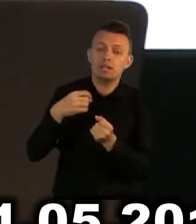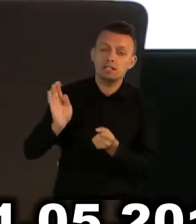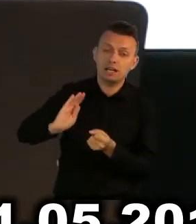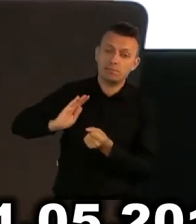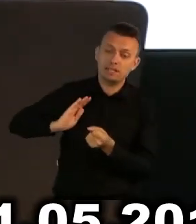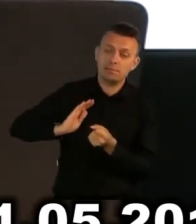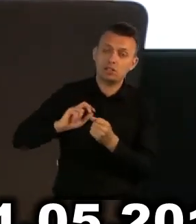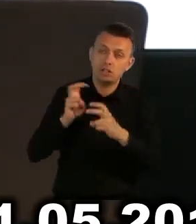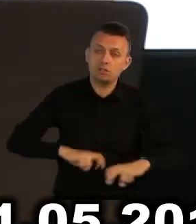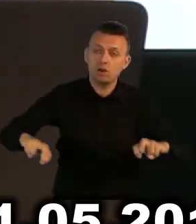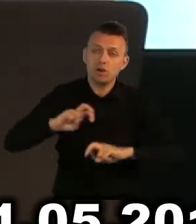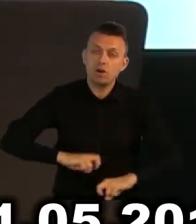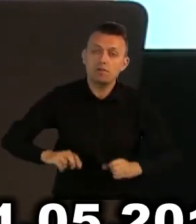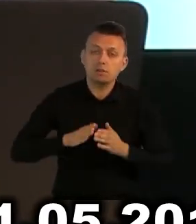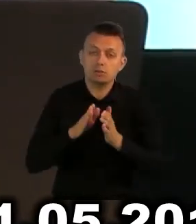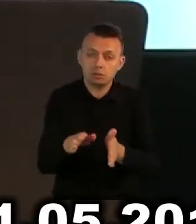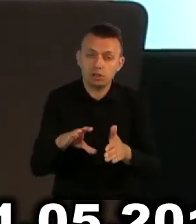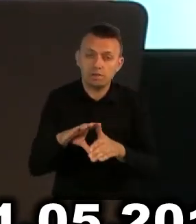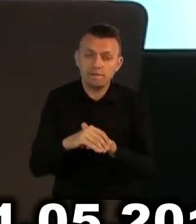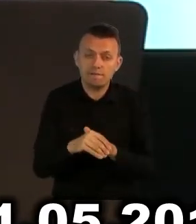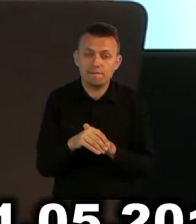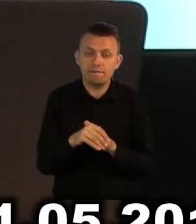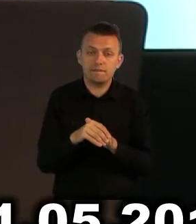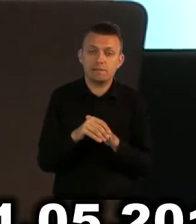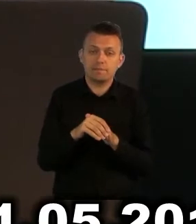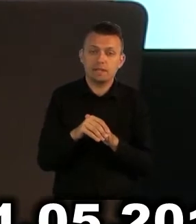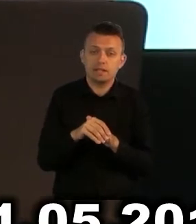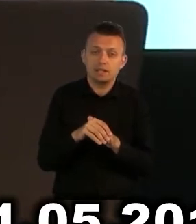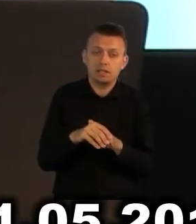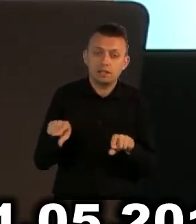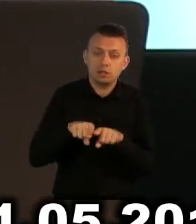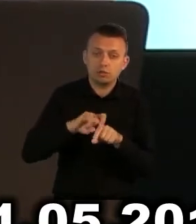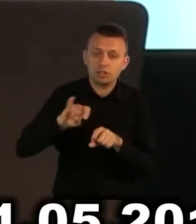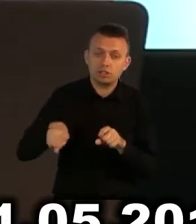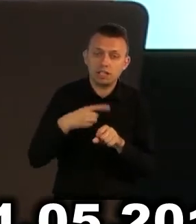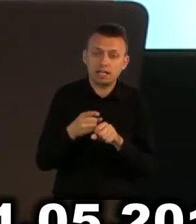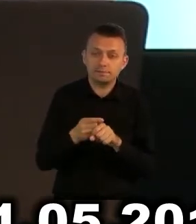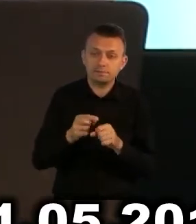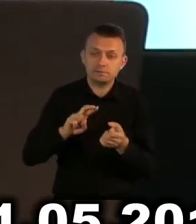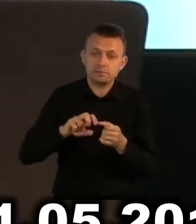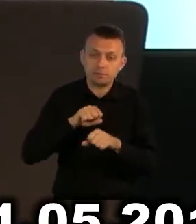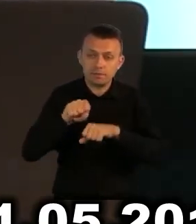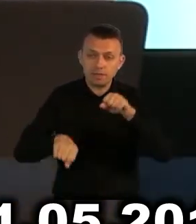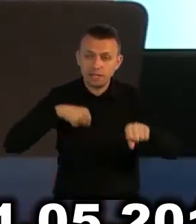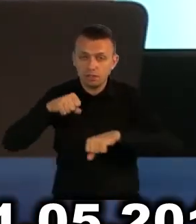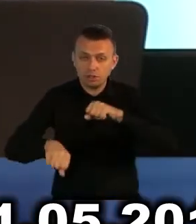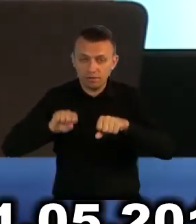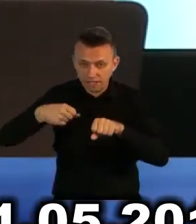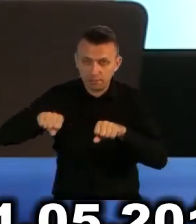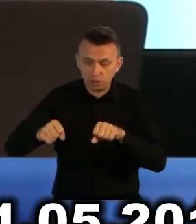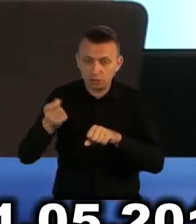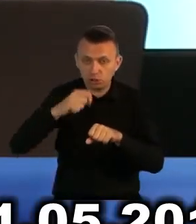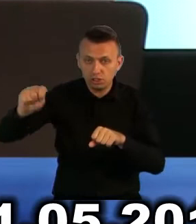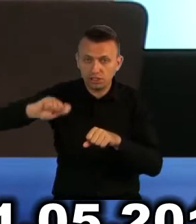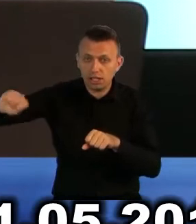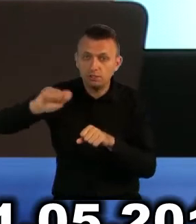ruchu drogowym w aspekcie społecznym oraz niechronieni jego uczestnicy i użytkownicy jednośladów. Dziedzina transportu jest najbardziej niebezpieczna